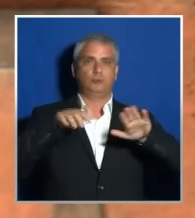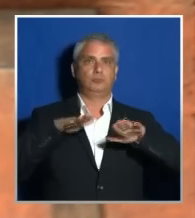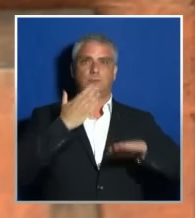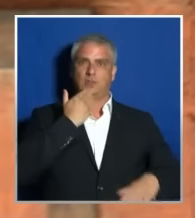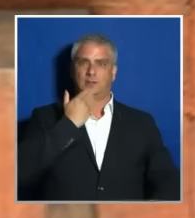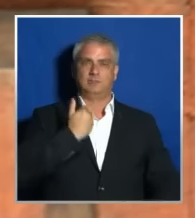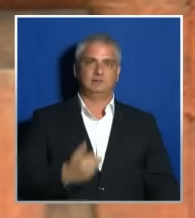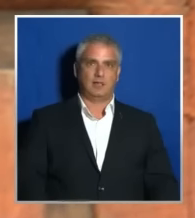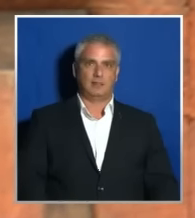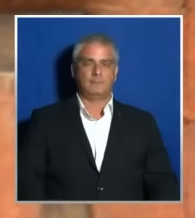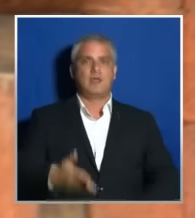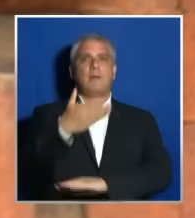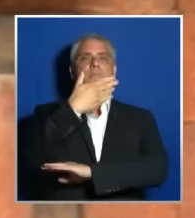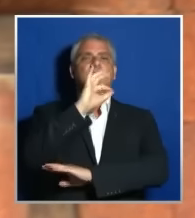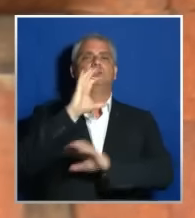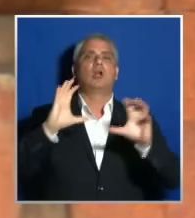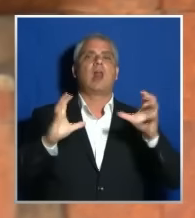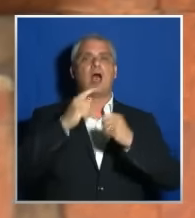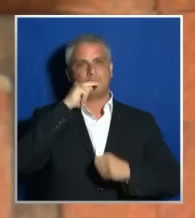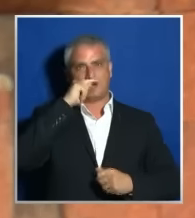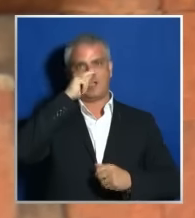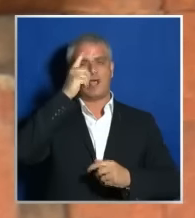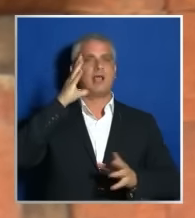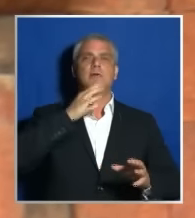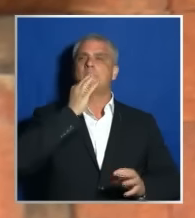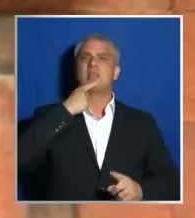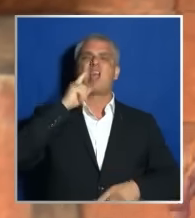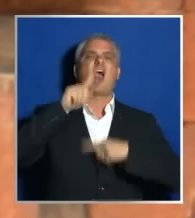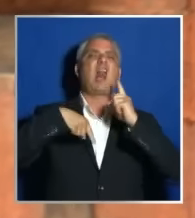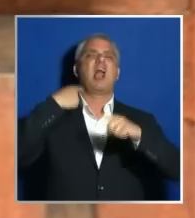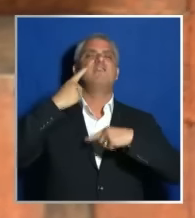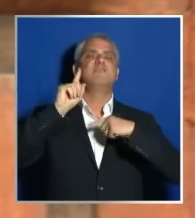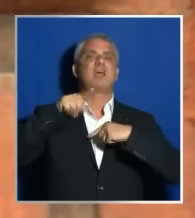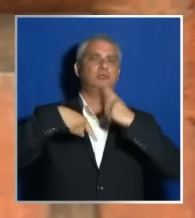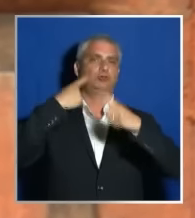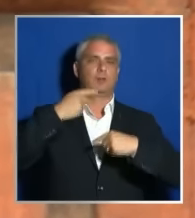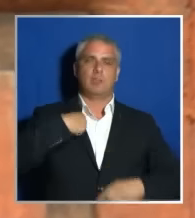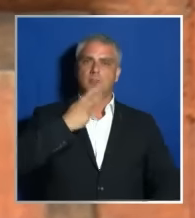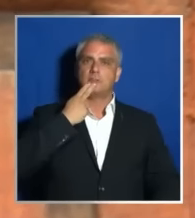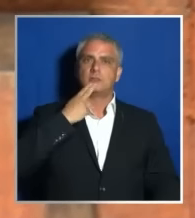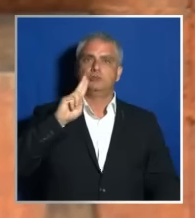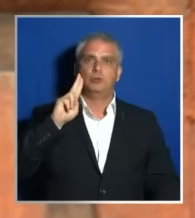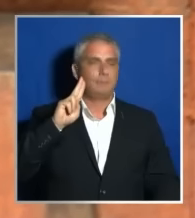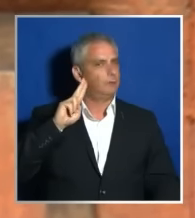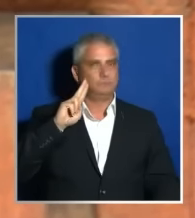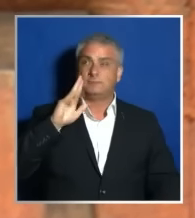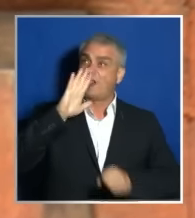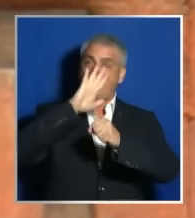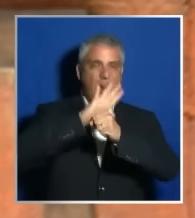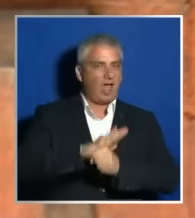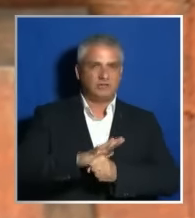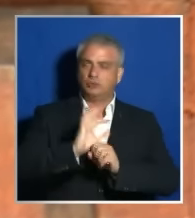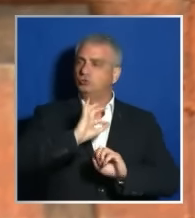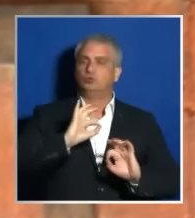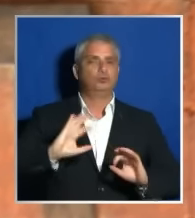ישראל, מדינתו של עם גאה בן אלפי שנים, אני נשבע: שום לחץ,